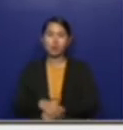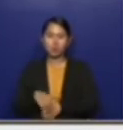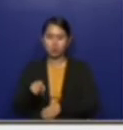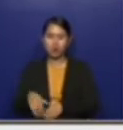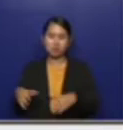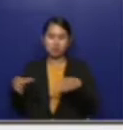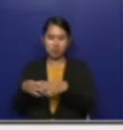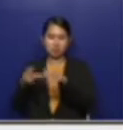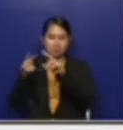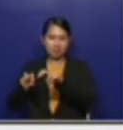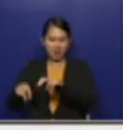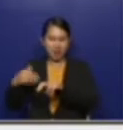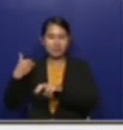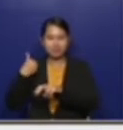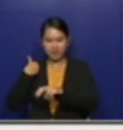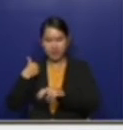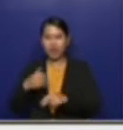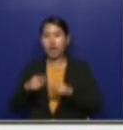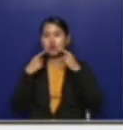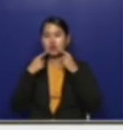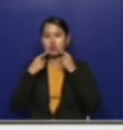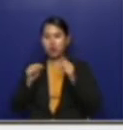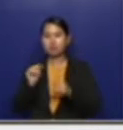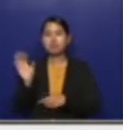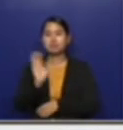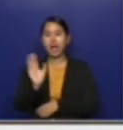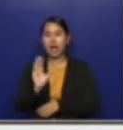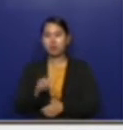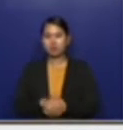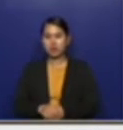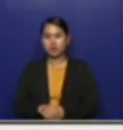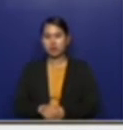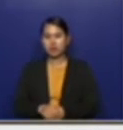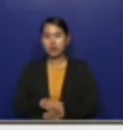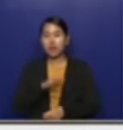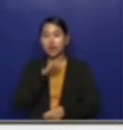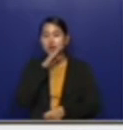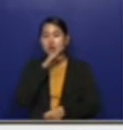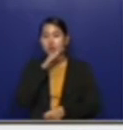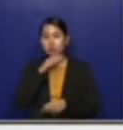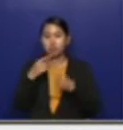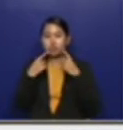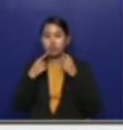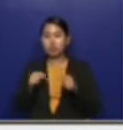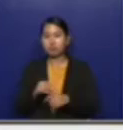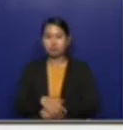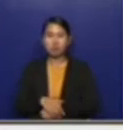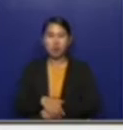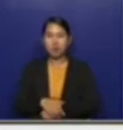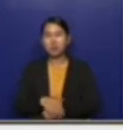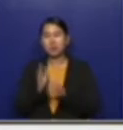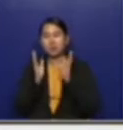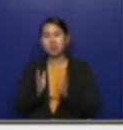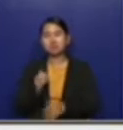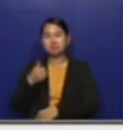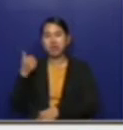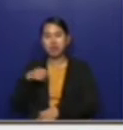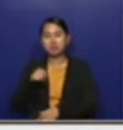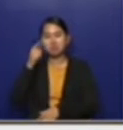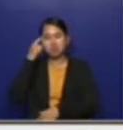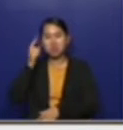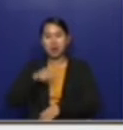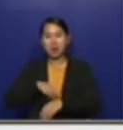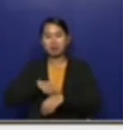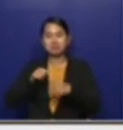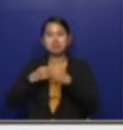อยู่แล้วถ้าตอบแค่นี้วินยูชนทั่วไปก็รู้ว่าแค่ซื้อเวล